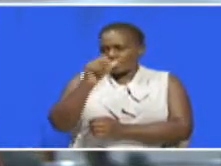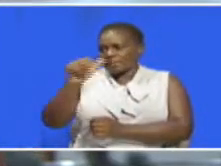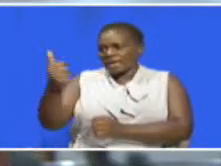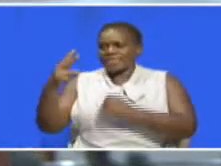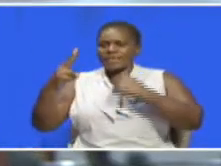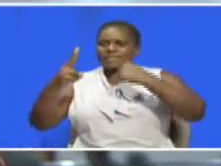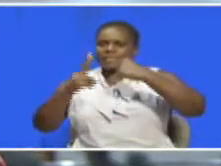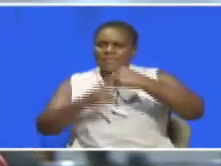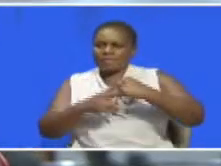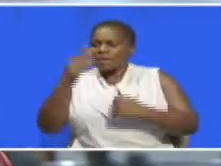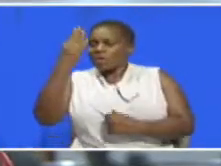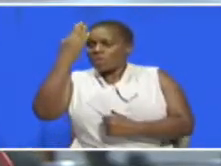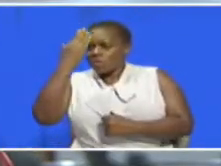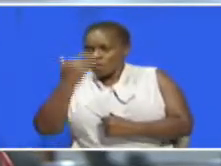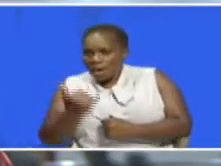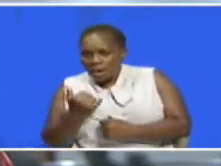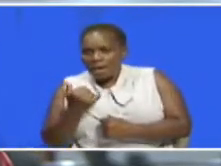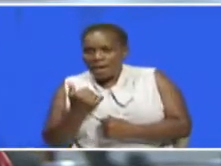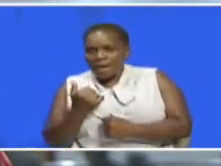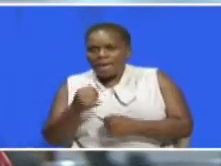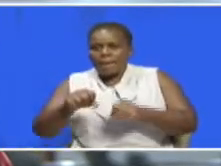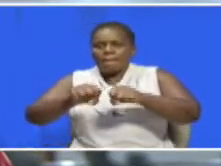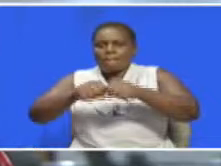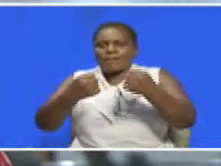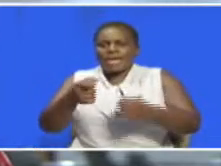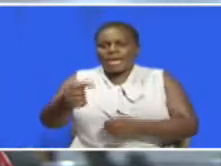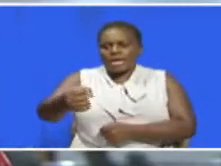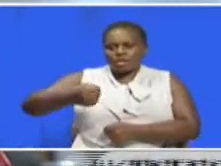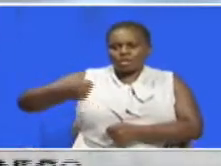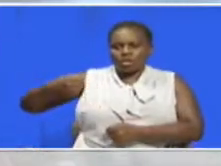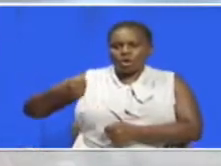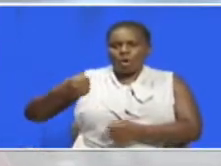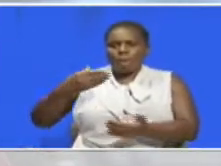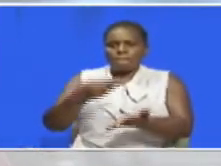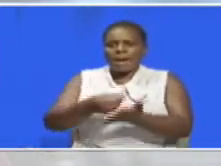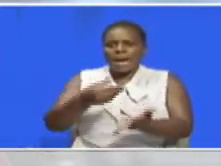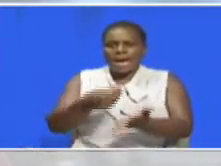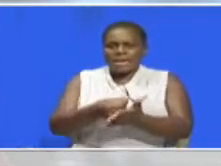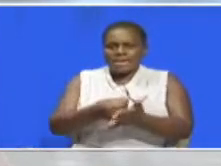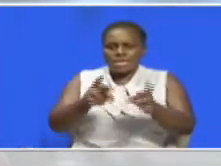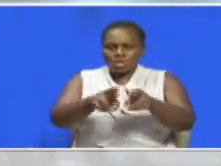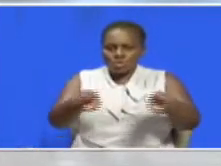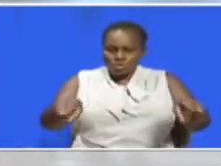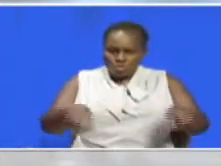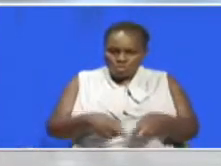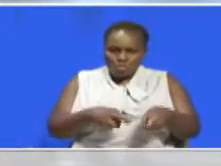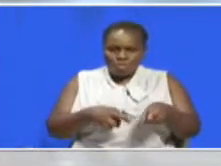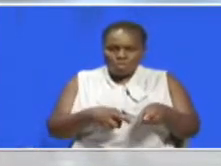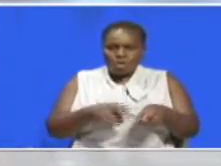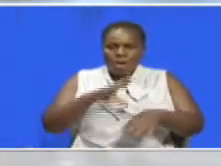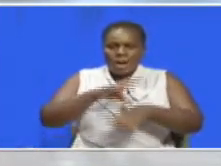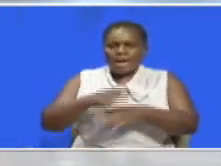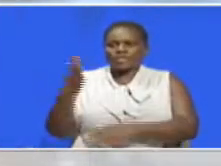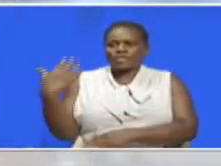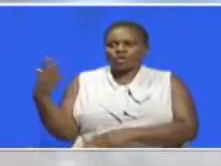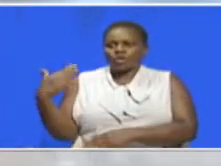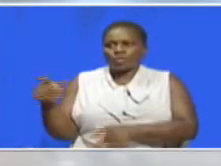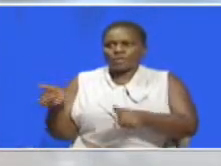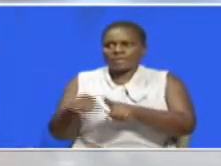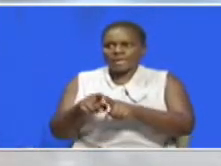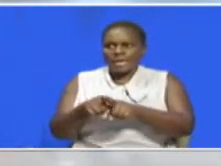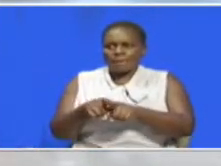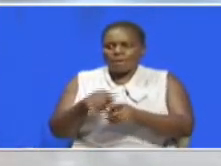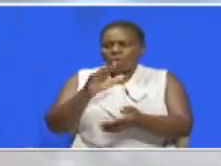saba kuhusiana na tuhuma za kuvunja mlango wa ofisi ya fedha za bunge la kaunti hiyo na kuchukua stakabadhi na